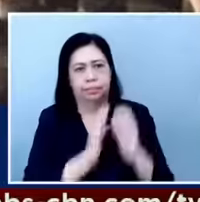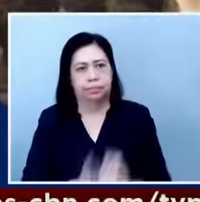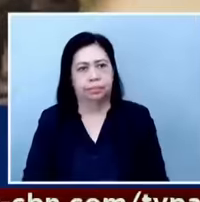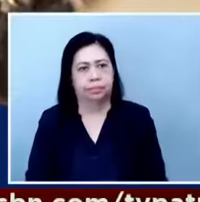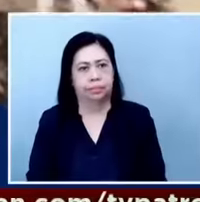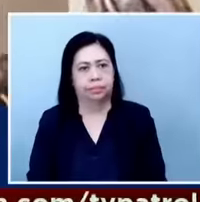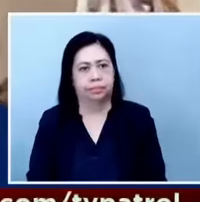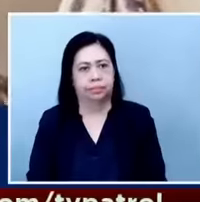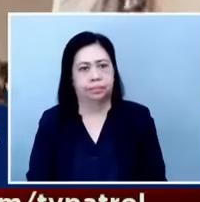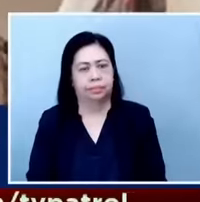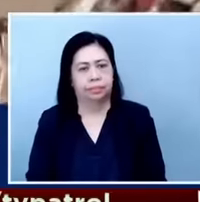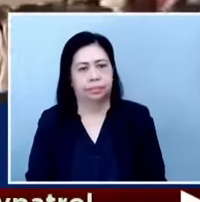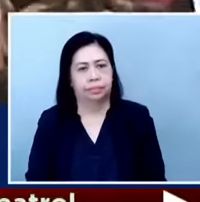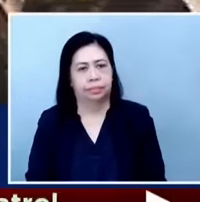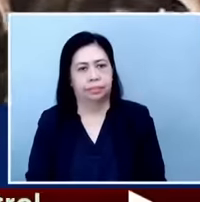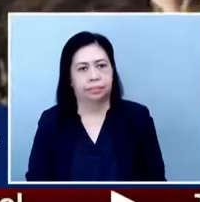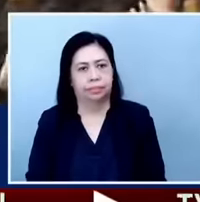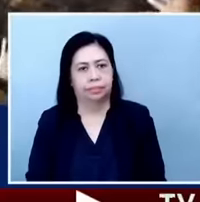Tigil, pinatitigil.